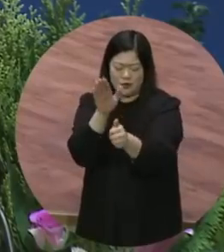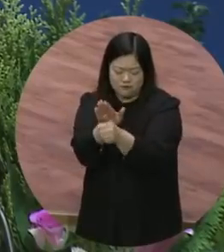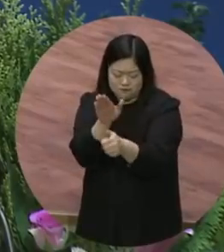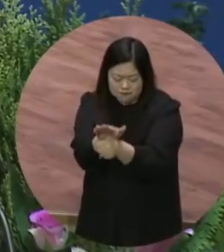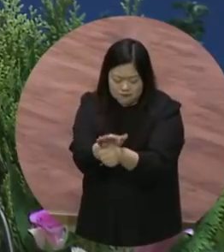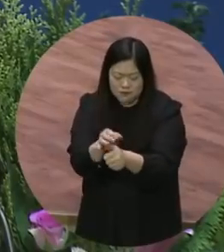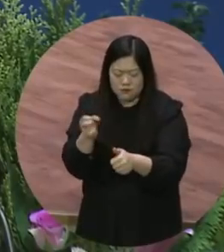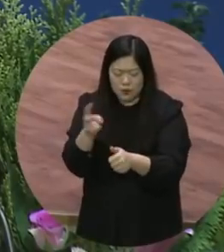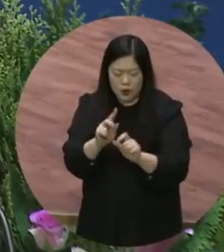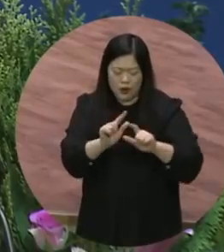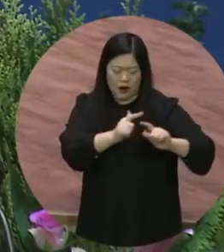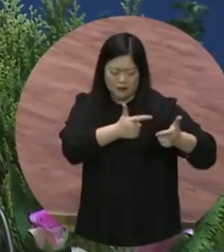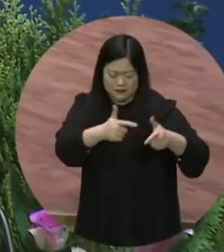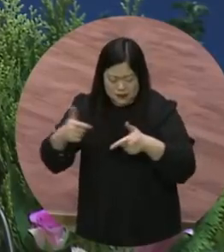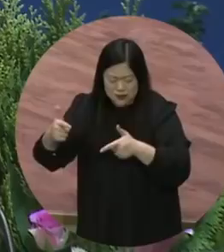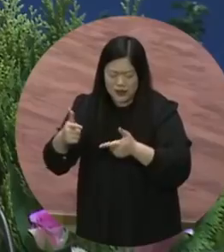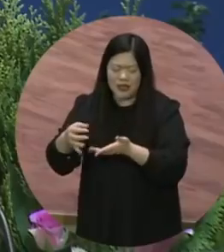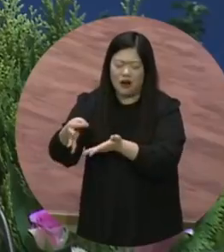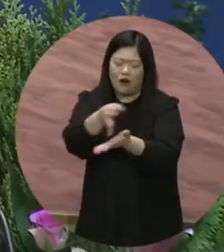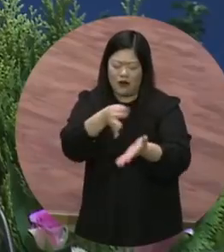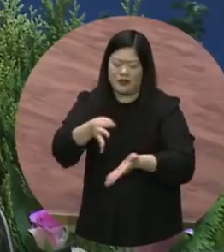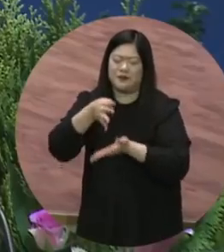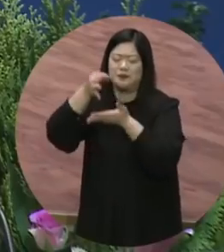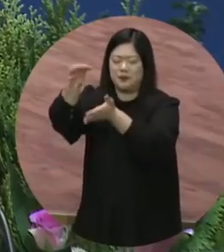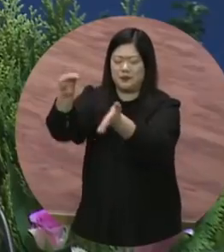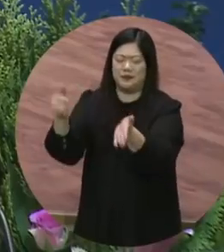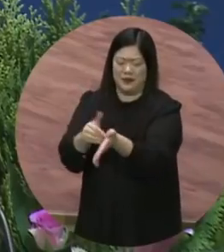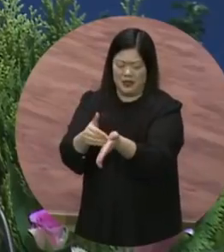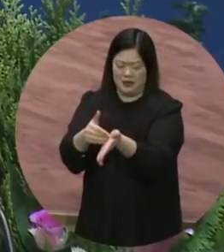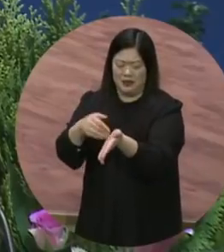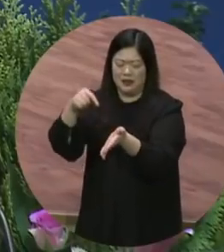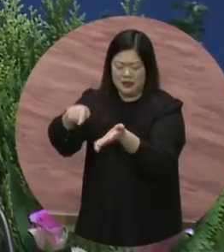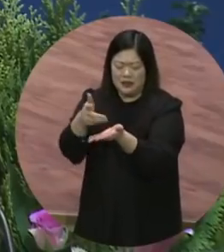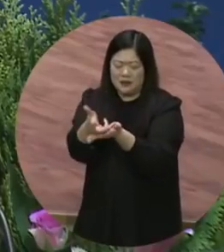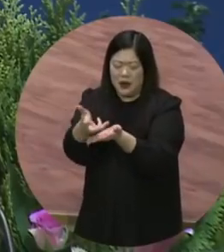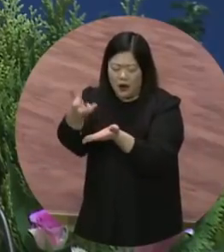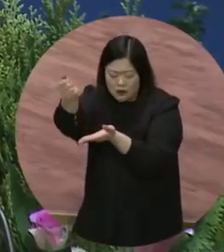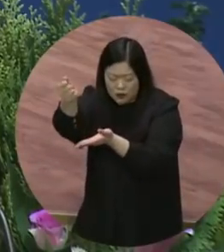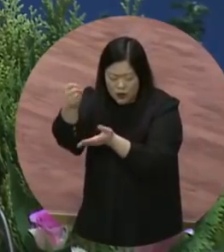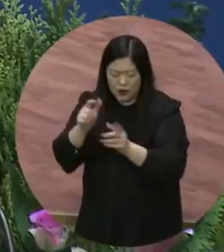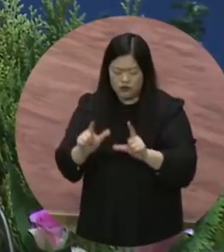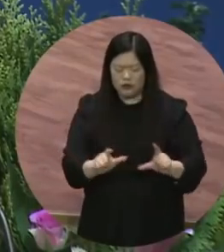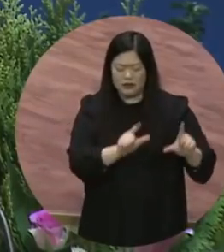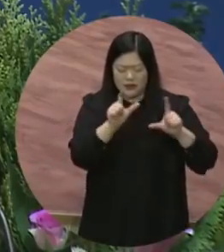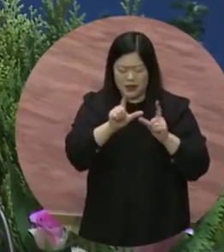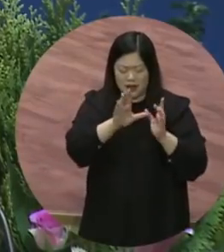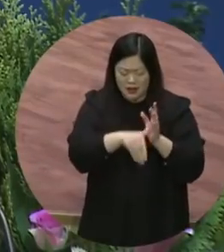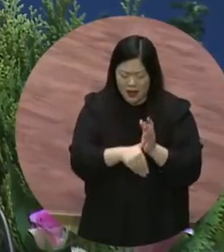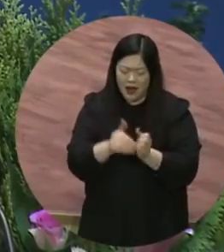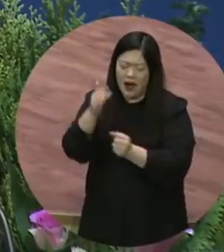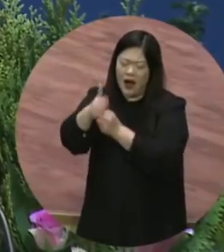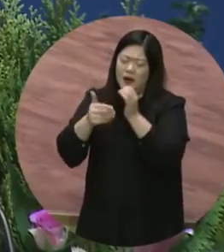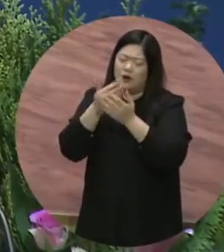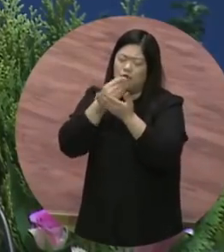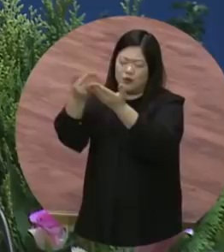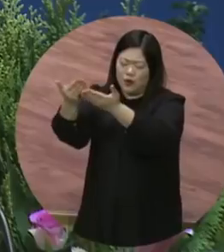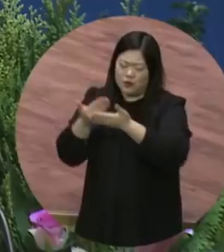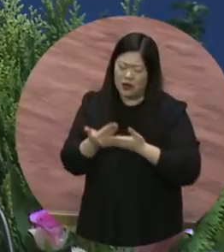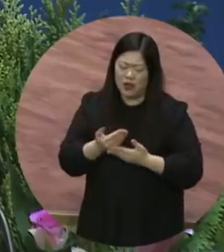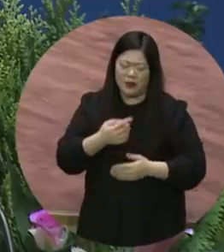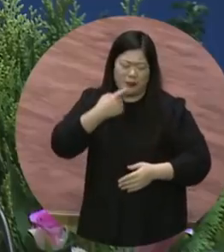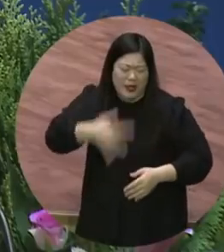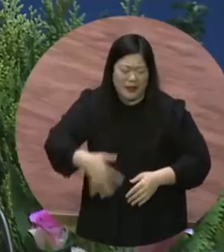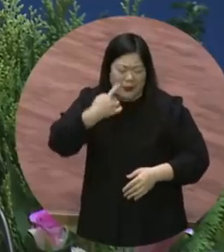드린 모든 예물들 하나님 아름답게 흠량하시고 이 땅에 사는 동안 하나님의 축복 속에 조금도 부족함이 없이